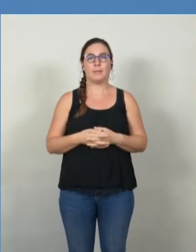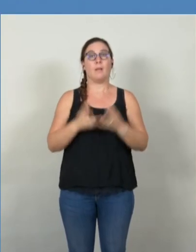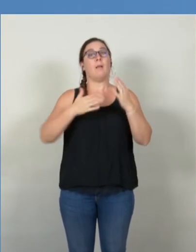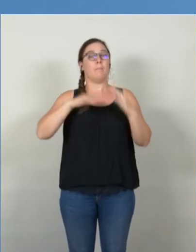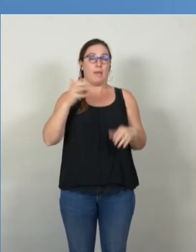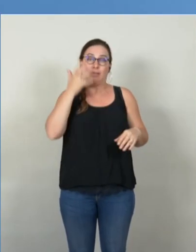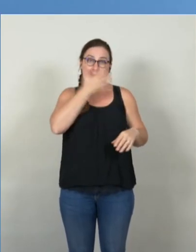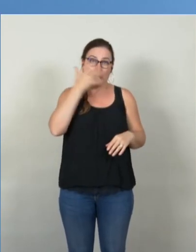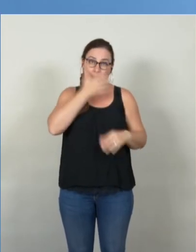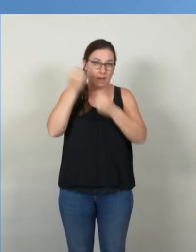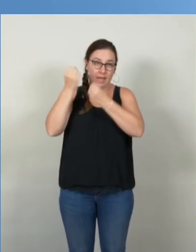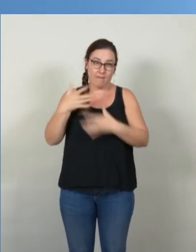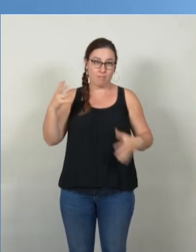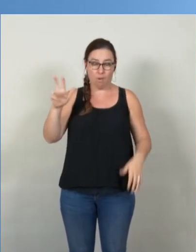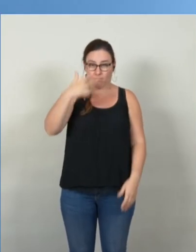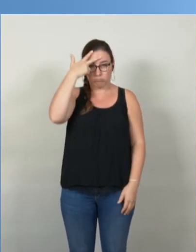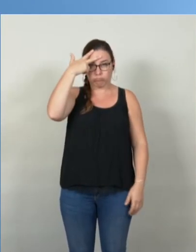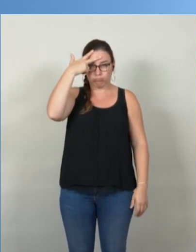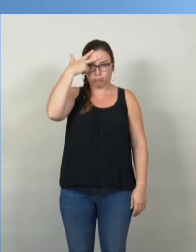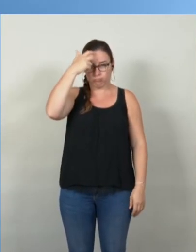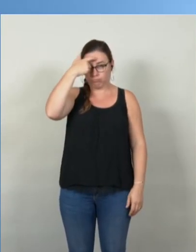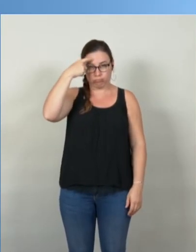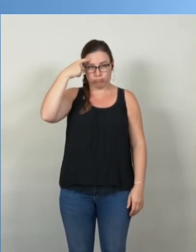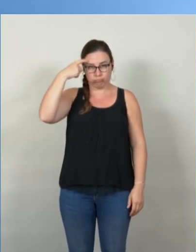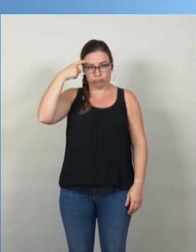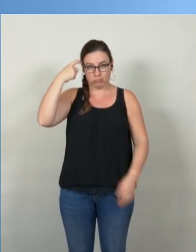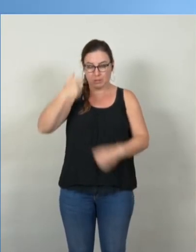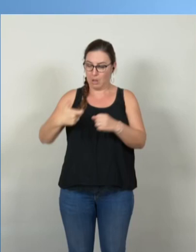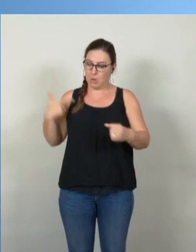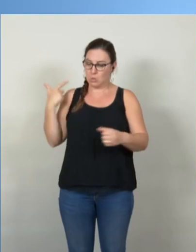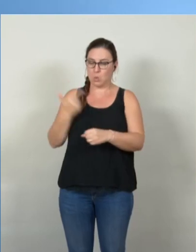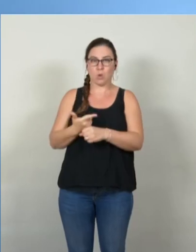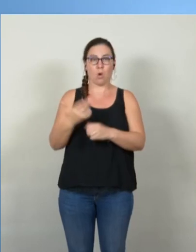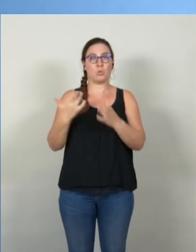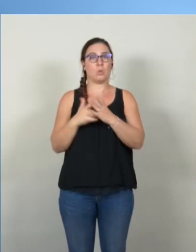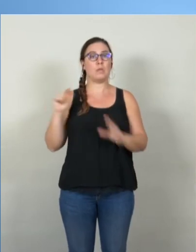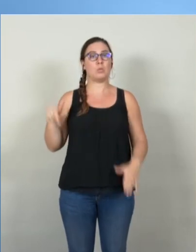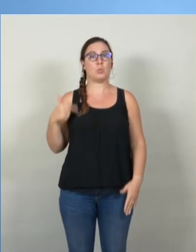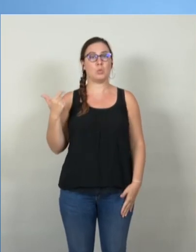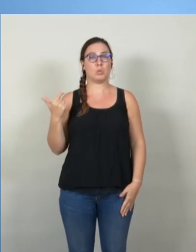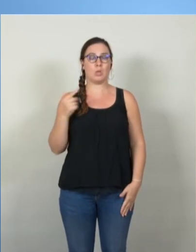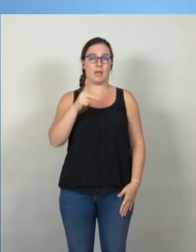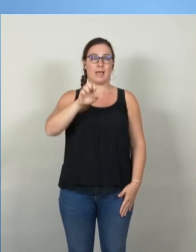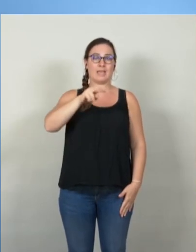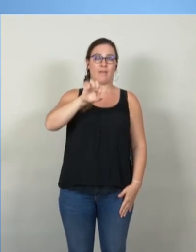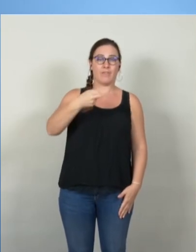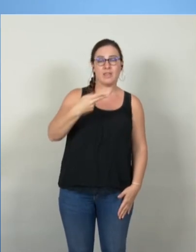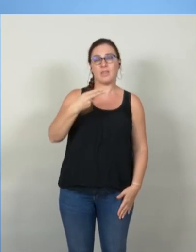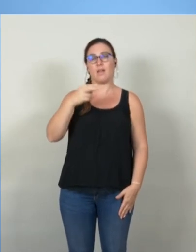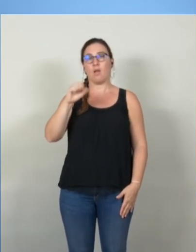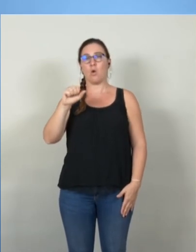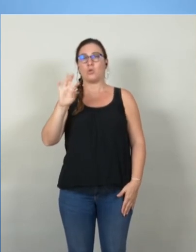dramatique qui laisse des traces indélébiles deux ans plus tard en 2012 quand Kevin et Sofiane